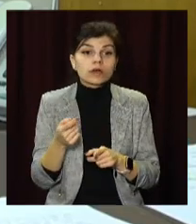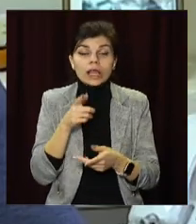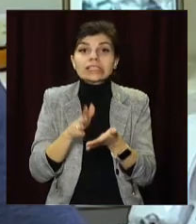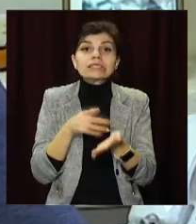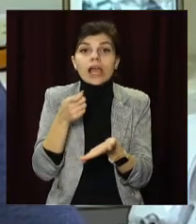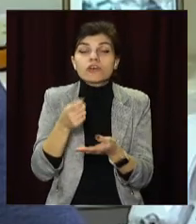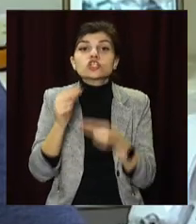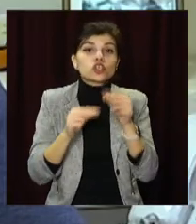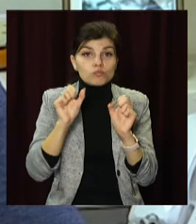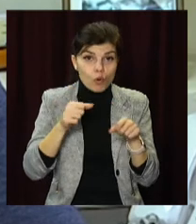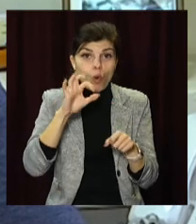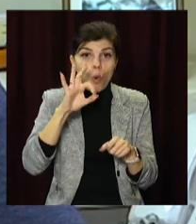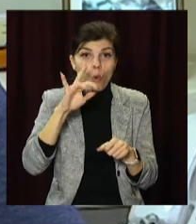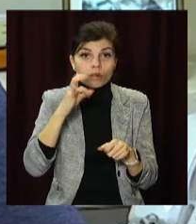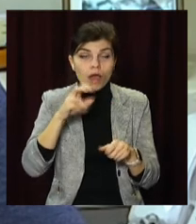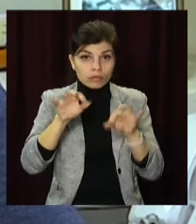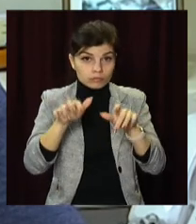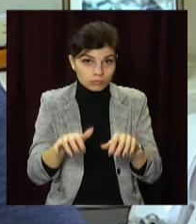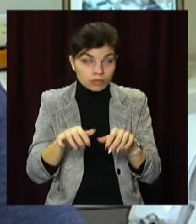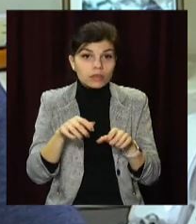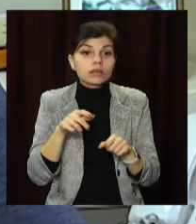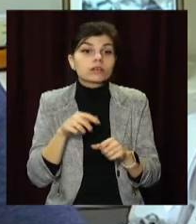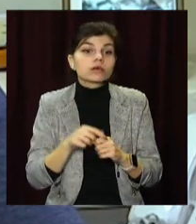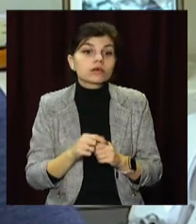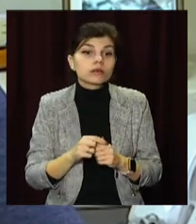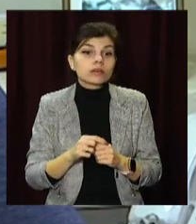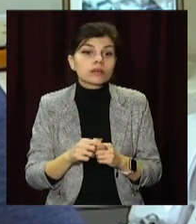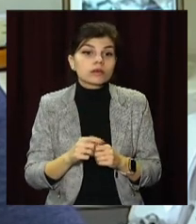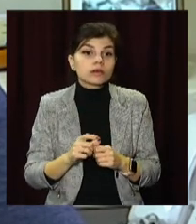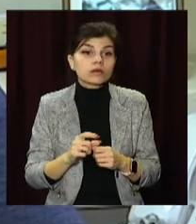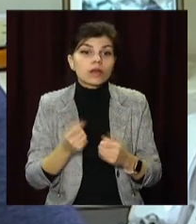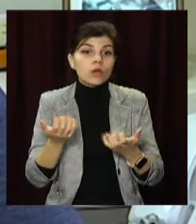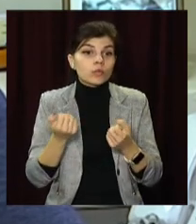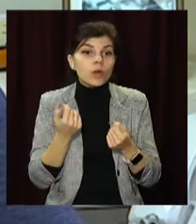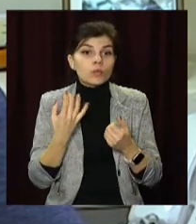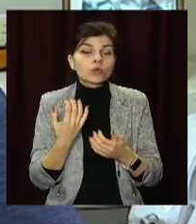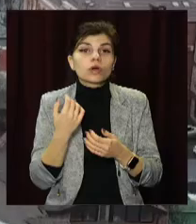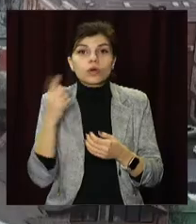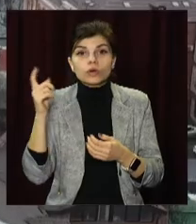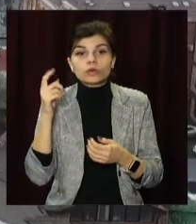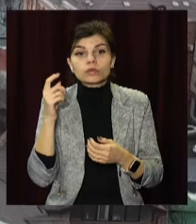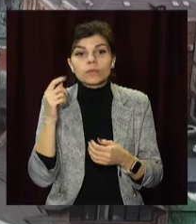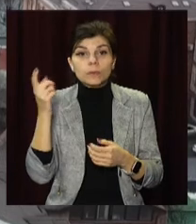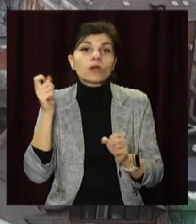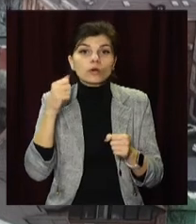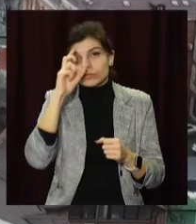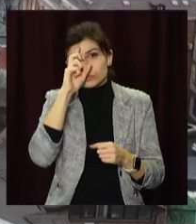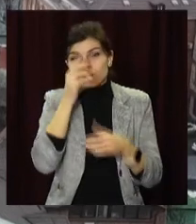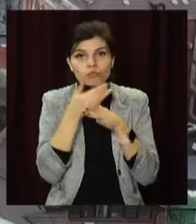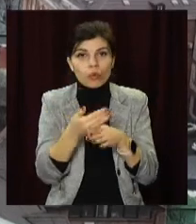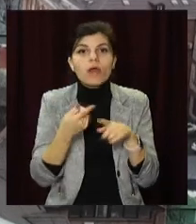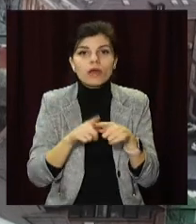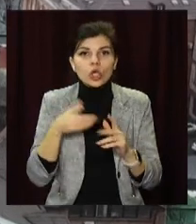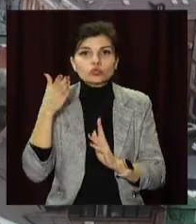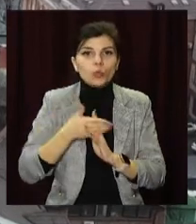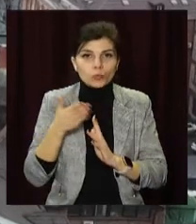онлайн, залишається можливість отримання підтримки держави у вигляді субсидій. Та перш ніж змінювати компанію,